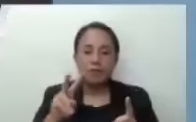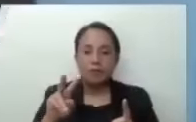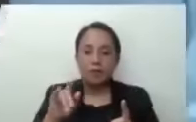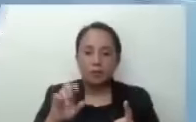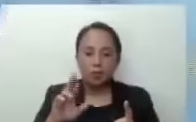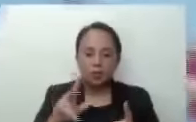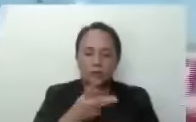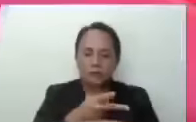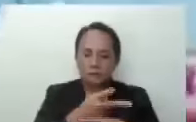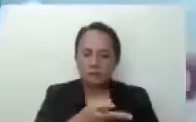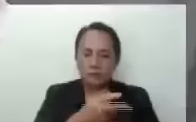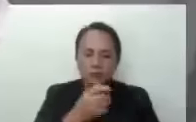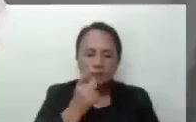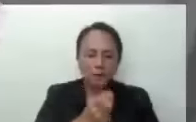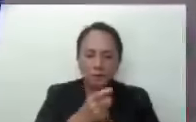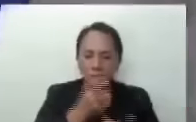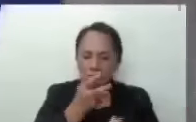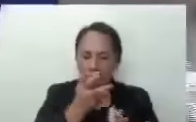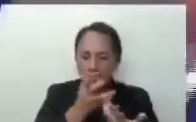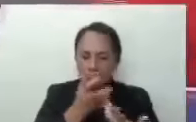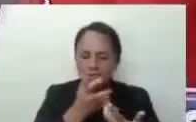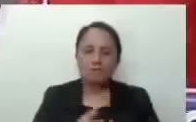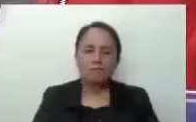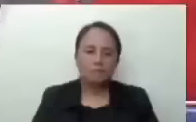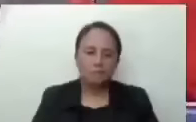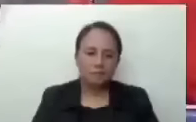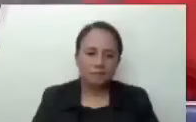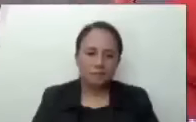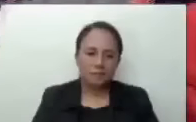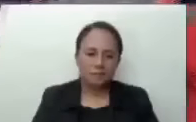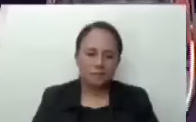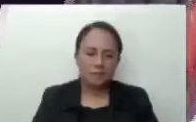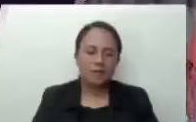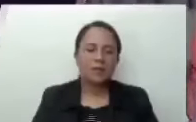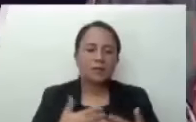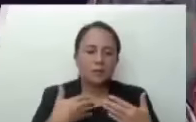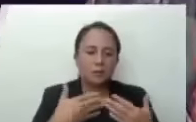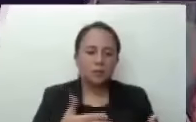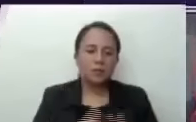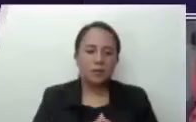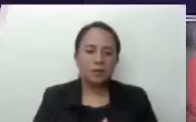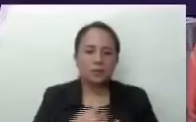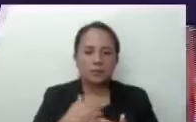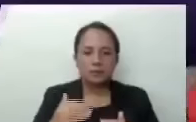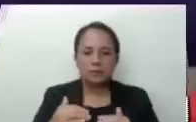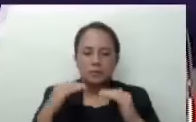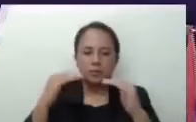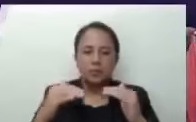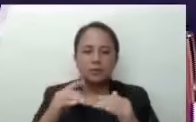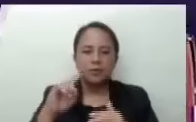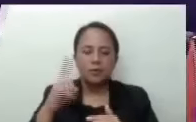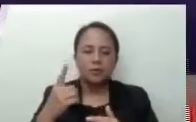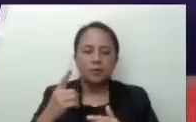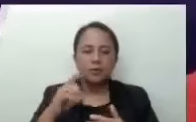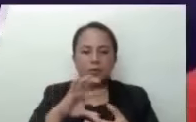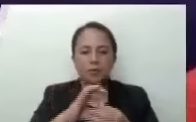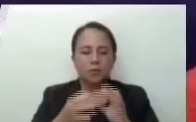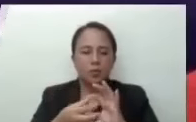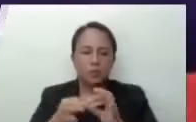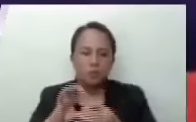Tamang timing umusad naman sa quarter finals ng first Olympic qualifying tournament ang Filipino